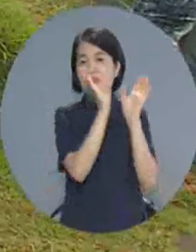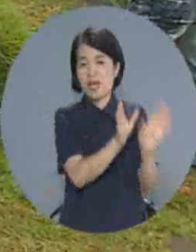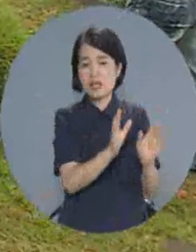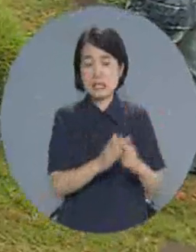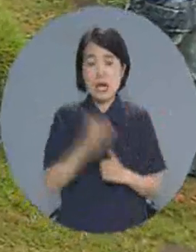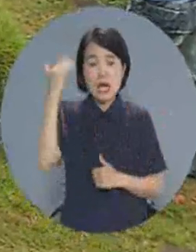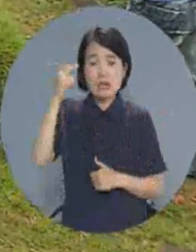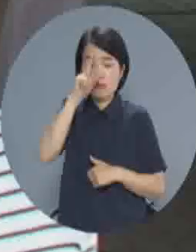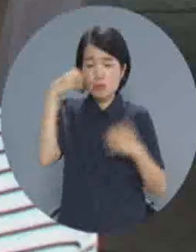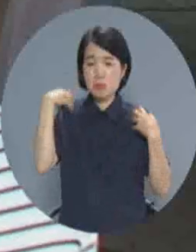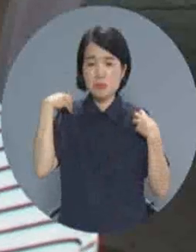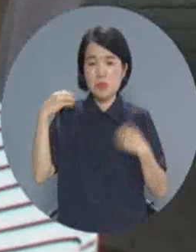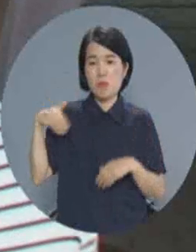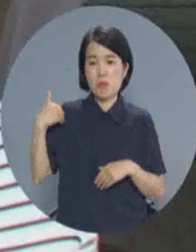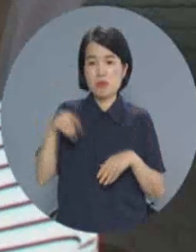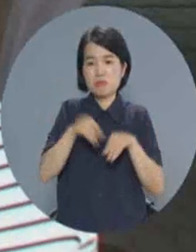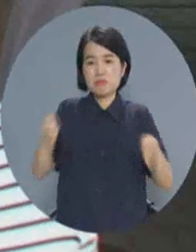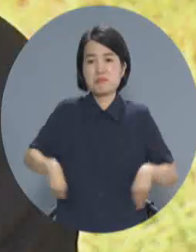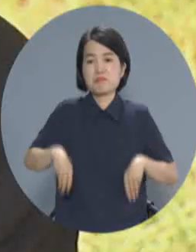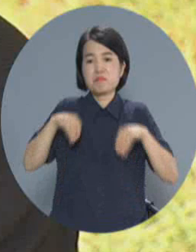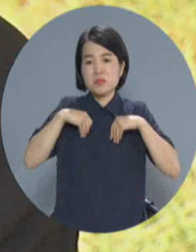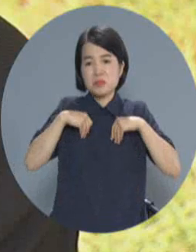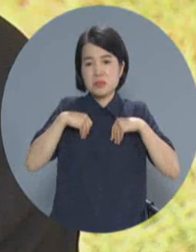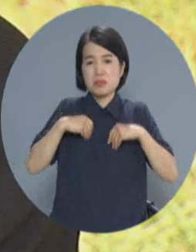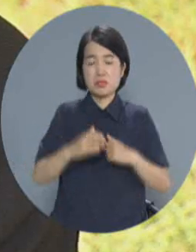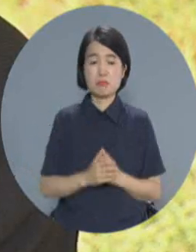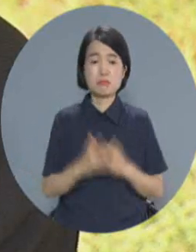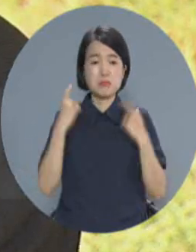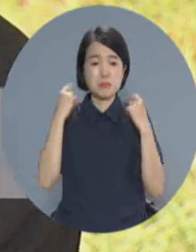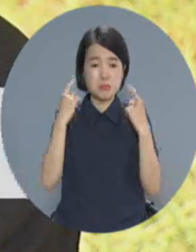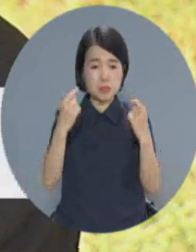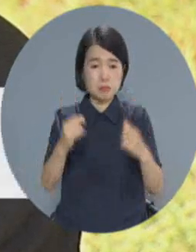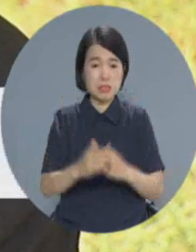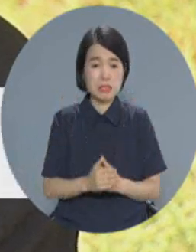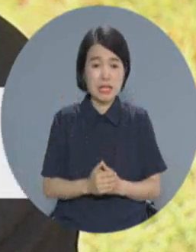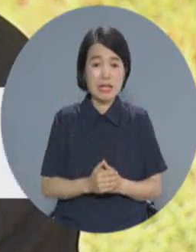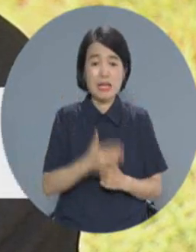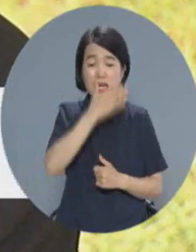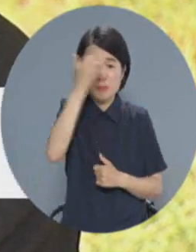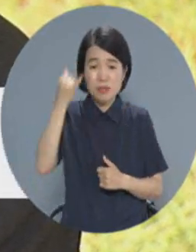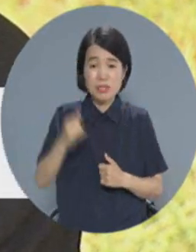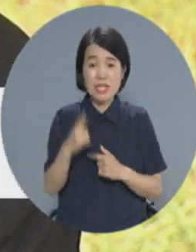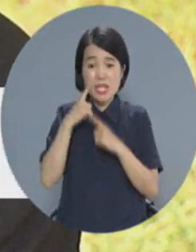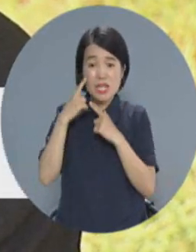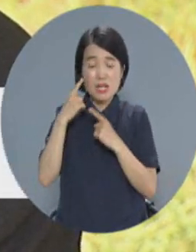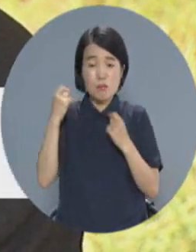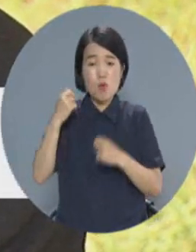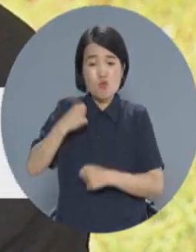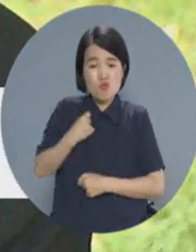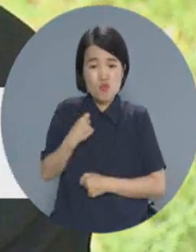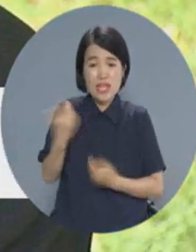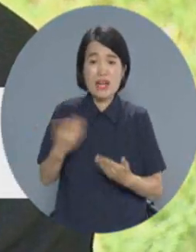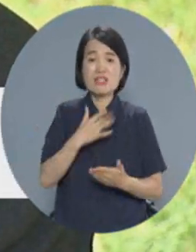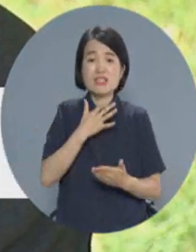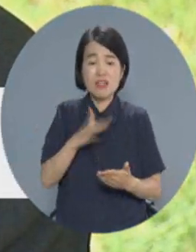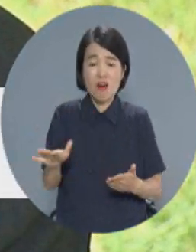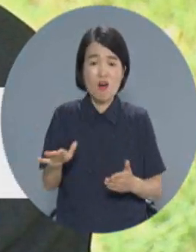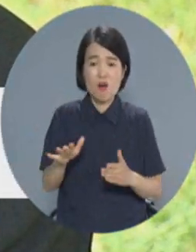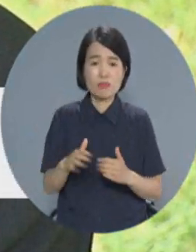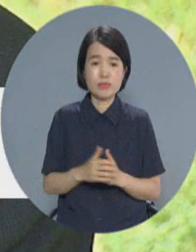우리 정부는 모르쇠로 일관했습니다. 군대에 働いたとか 慰安婦에 났다とか いうことではなくて